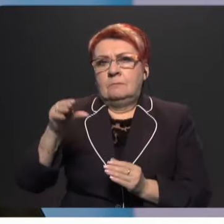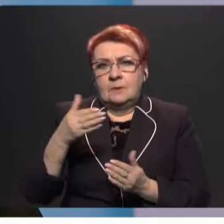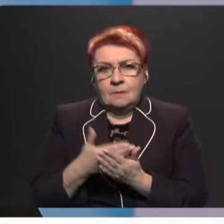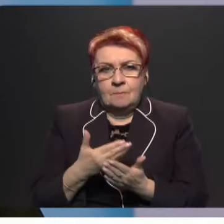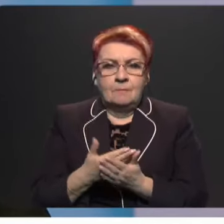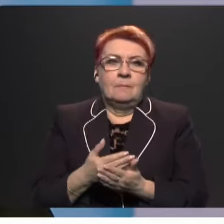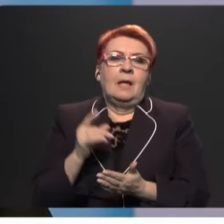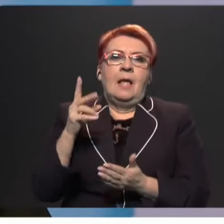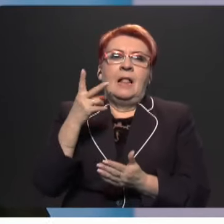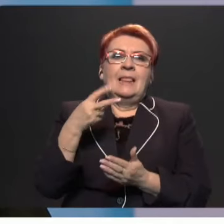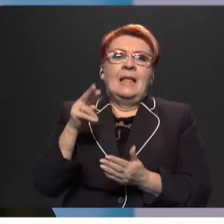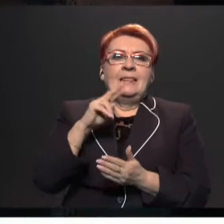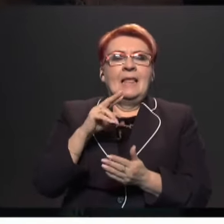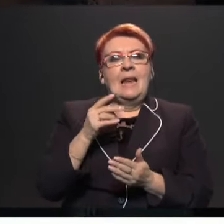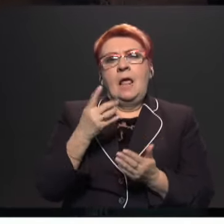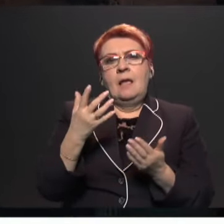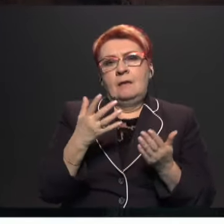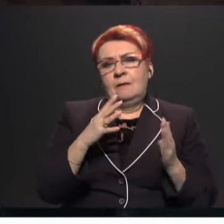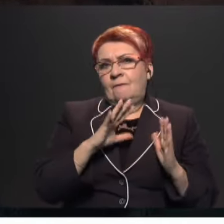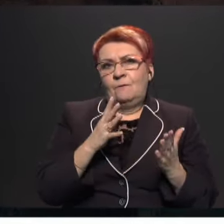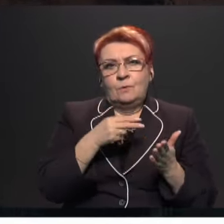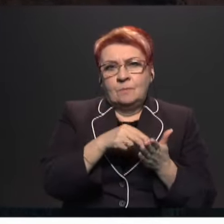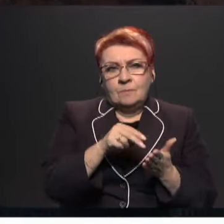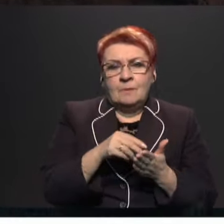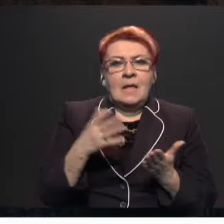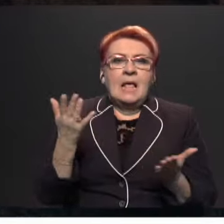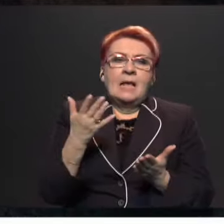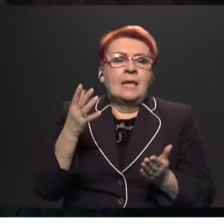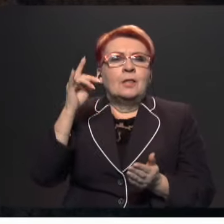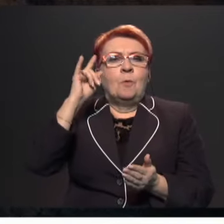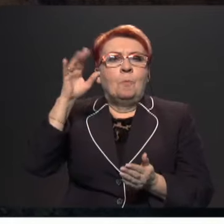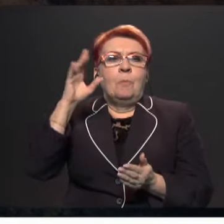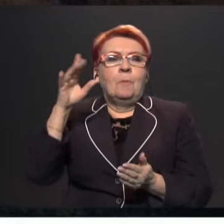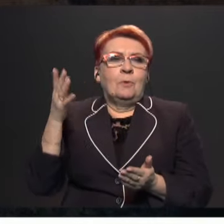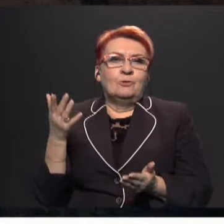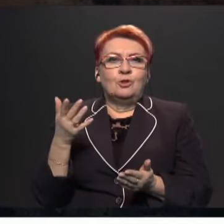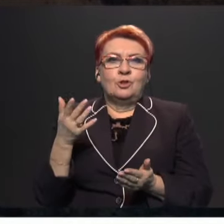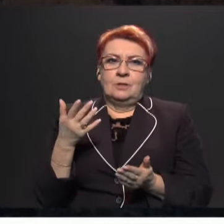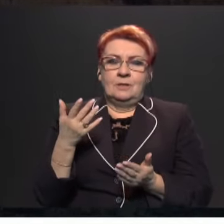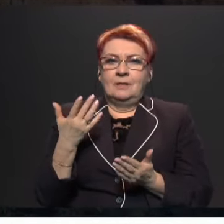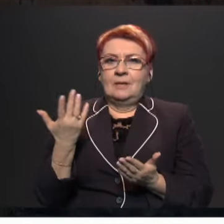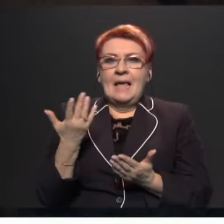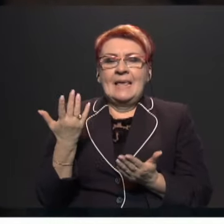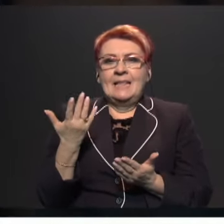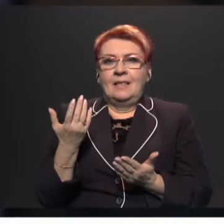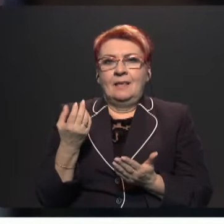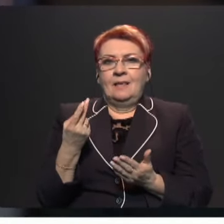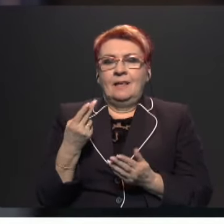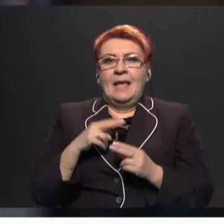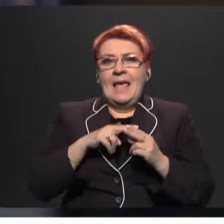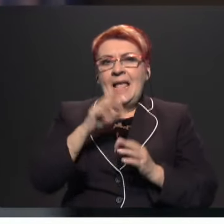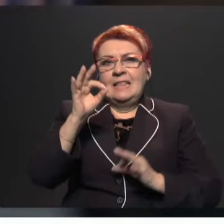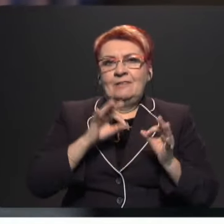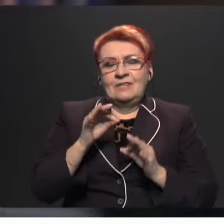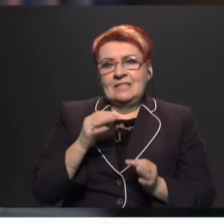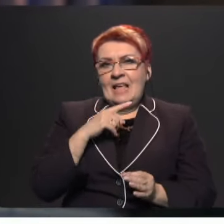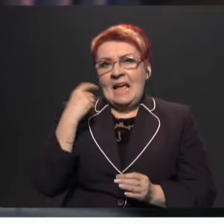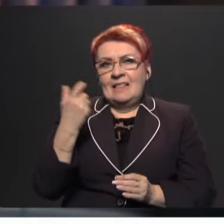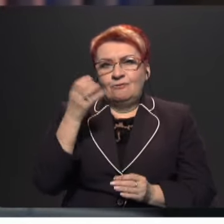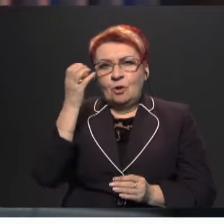в каком-нибудь лотерее, если ты там уйдешь в какие-нибудь популяризируемые с каждого утюга инвестиции, не имея экономического образования,